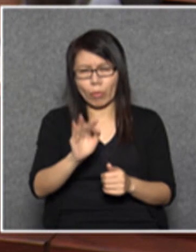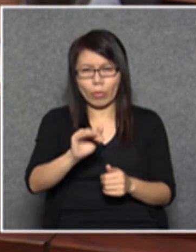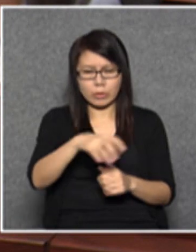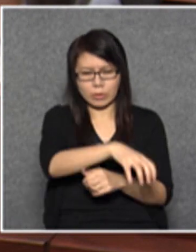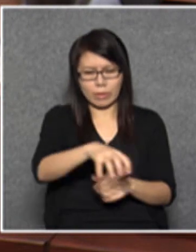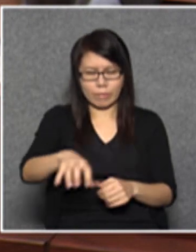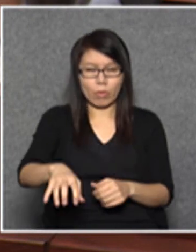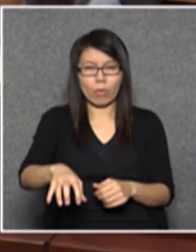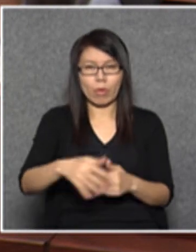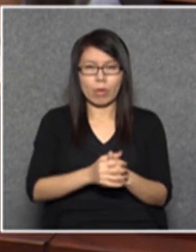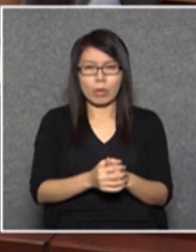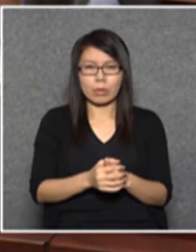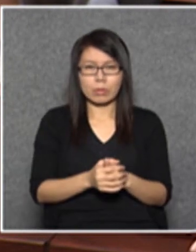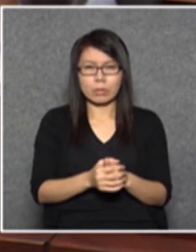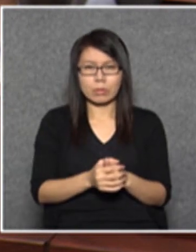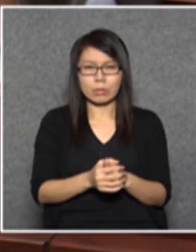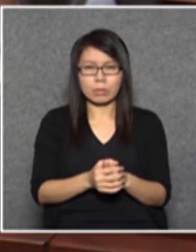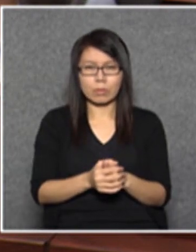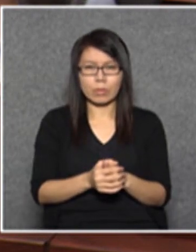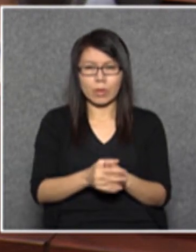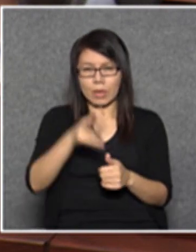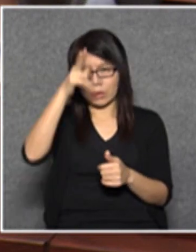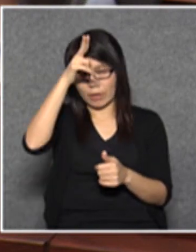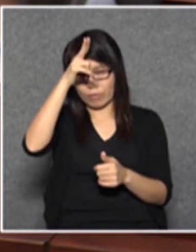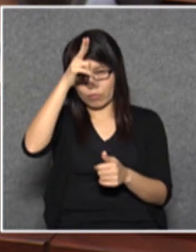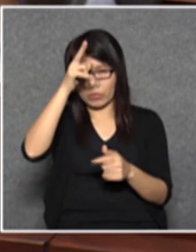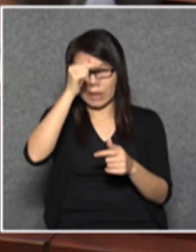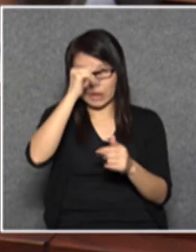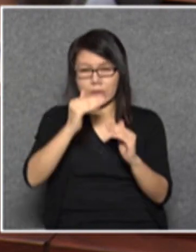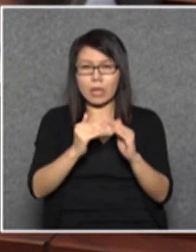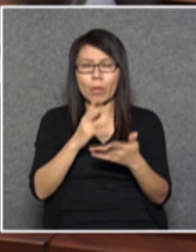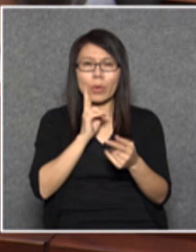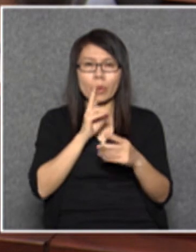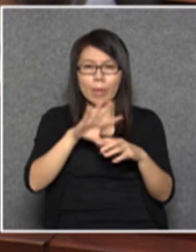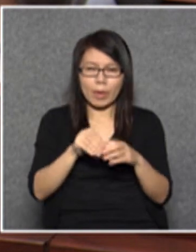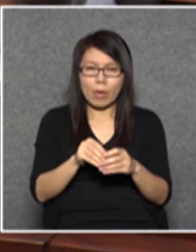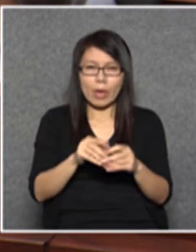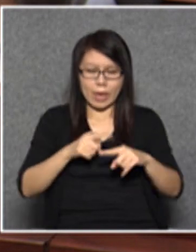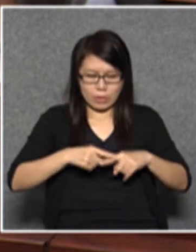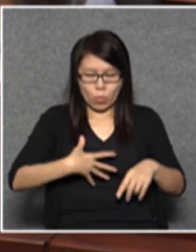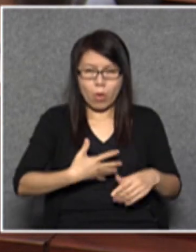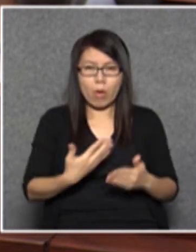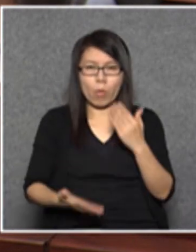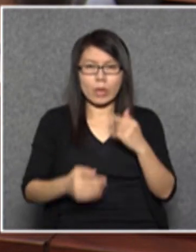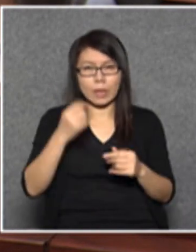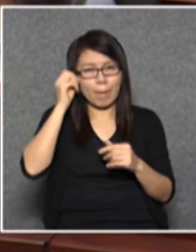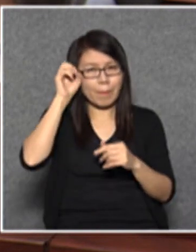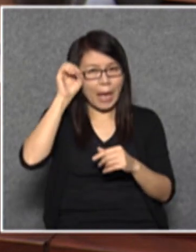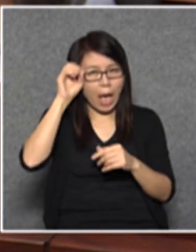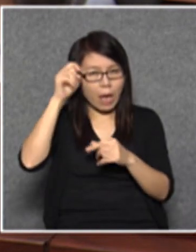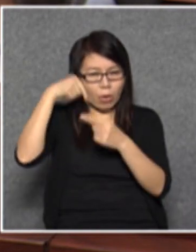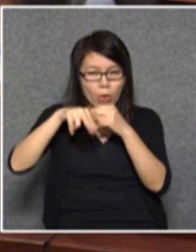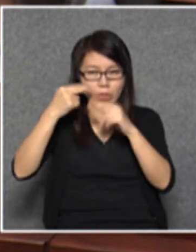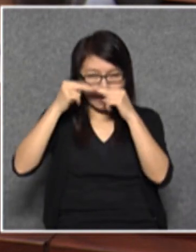的一些公營醫療，包括好像剛才照 X 光，或者是做一些白內障的情